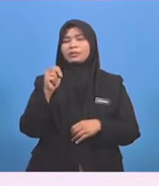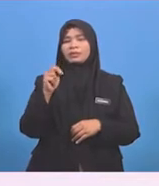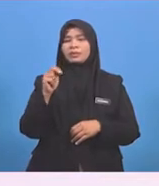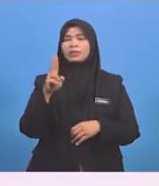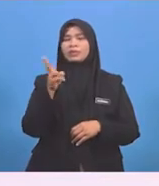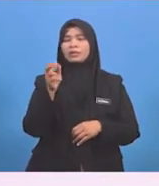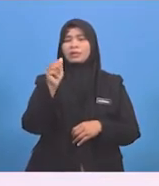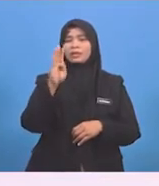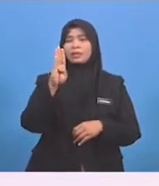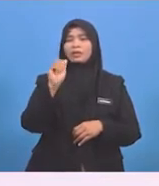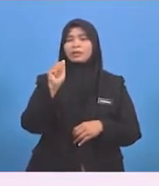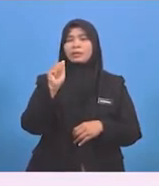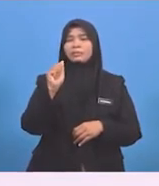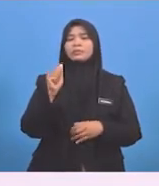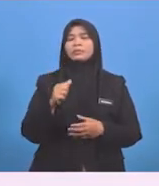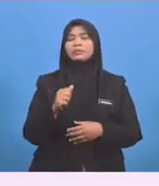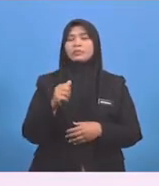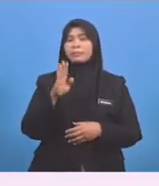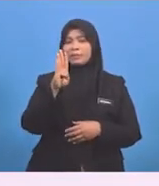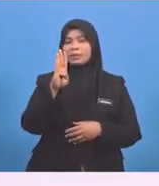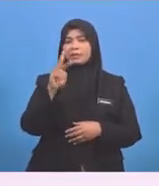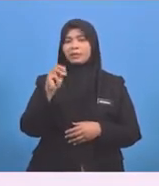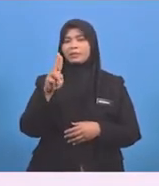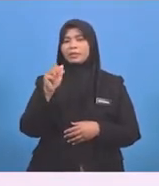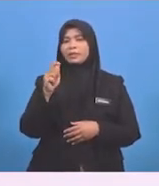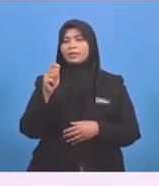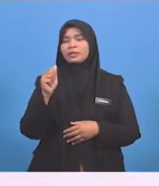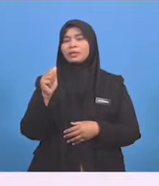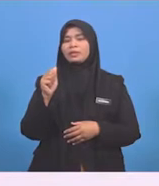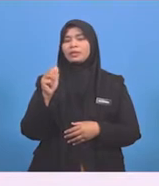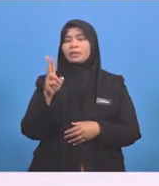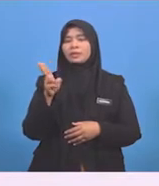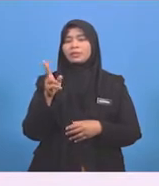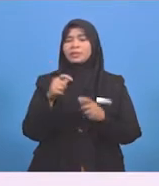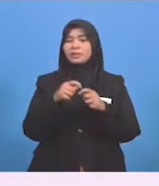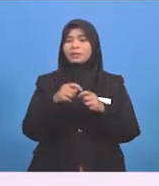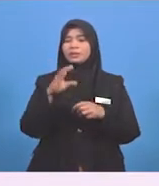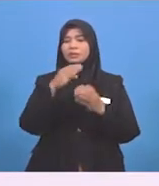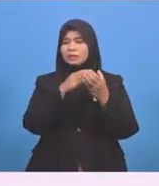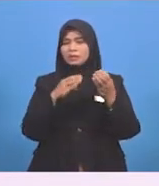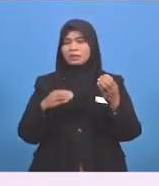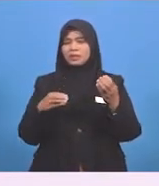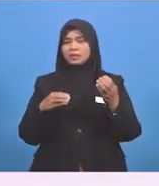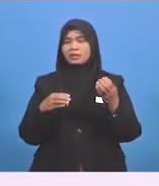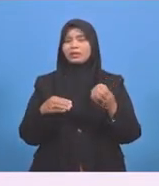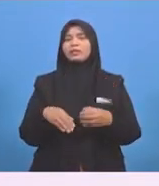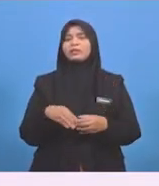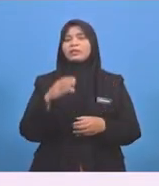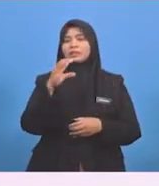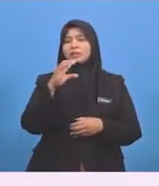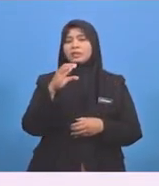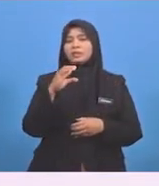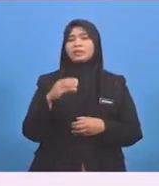B. Muatan haba tentu cecair. C. Haba pendam pelakuran.